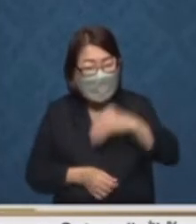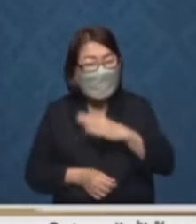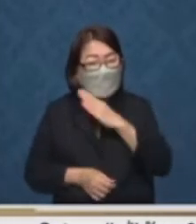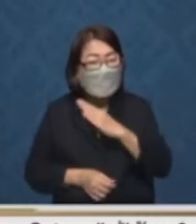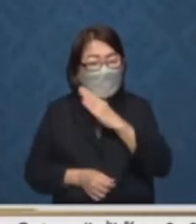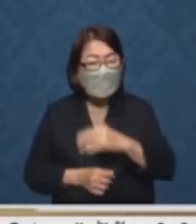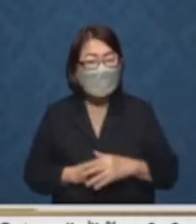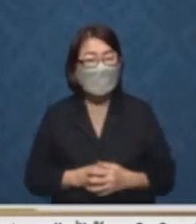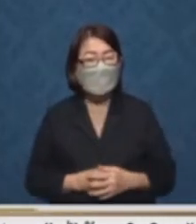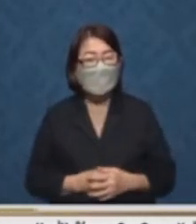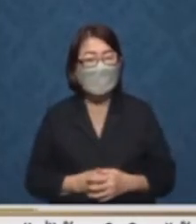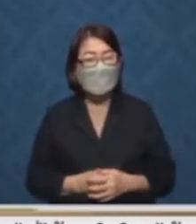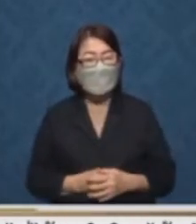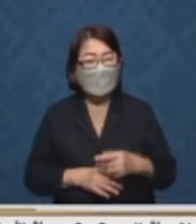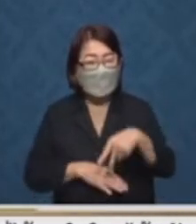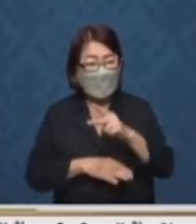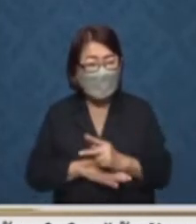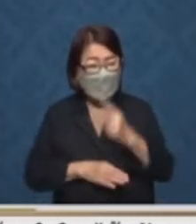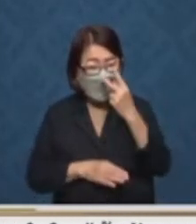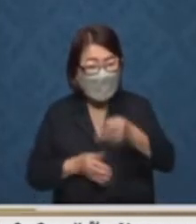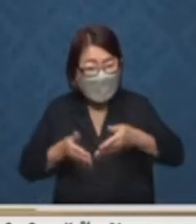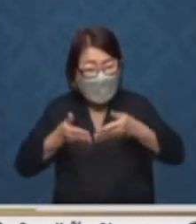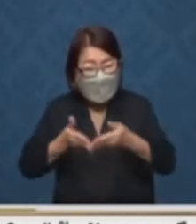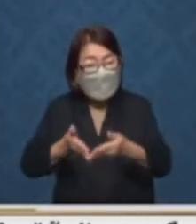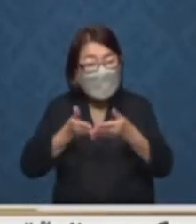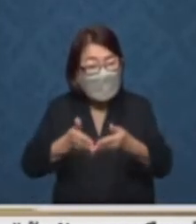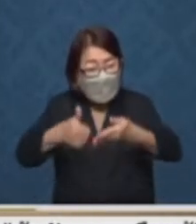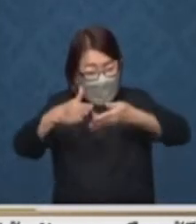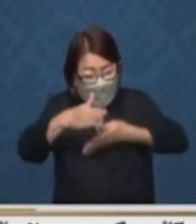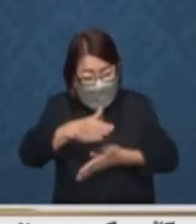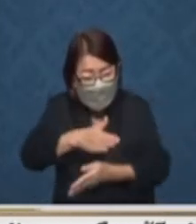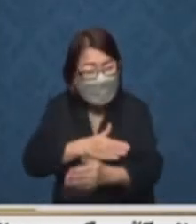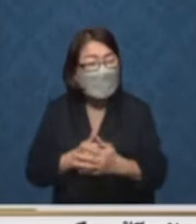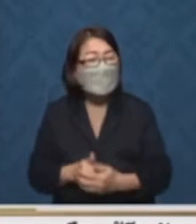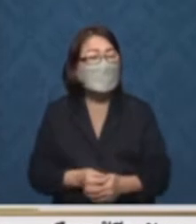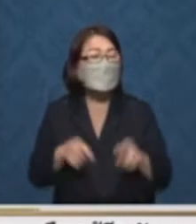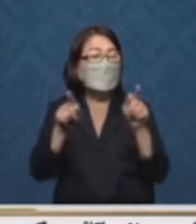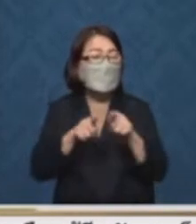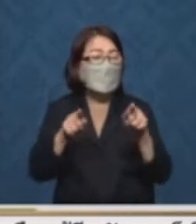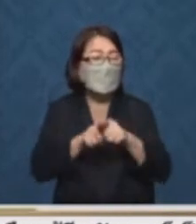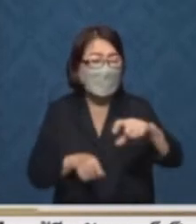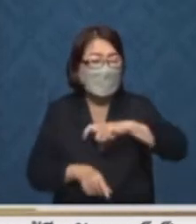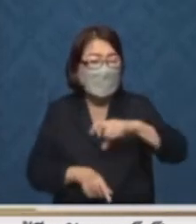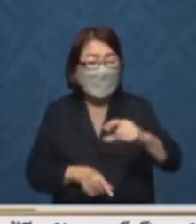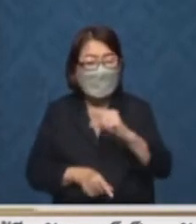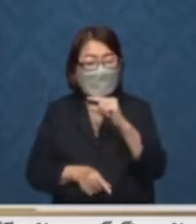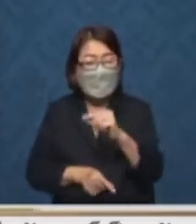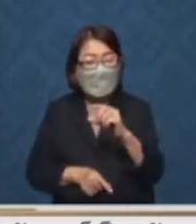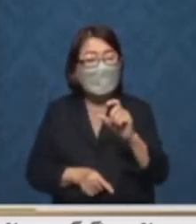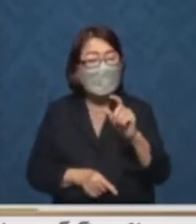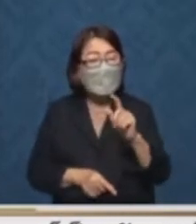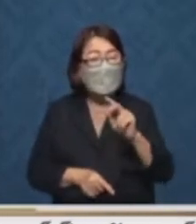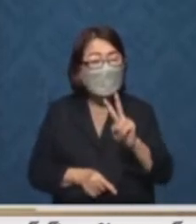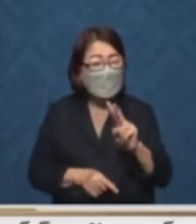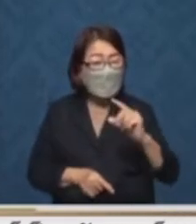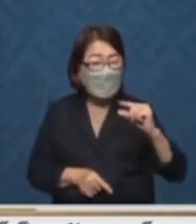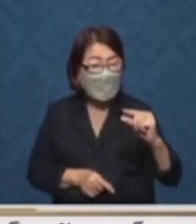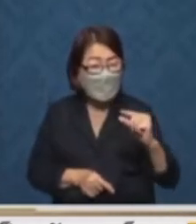ท่านประธานครับเห็นเรือดำน้ำไหมครับอันนั้นก็ G2G ครับไอ้ข้างล่างลงม